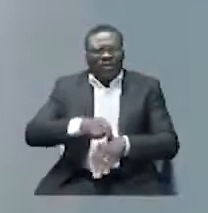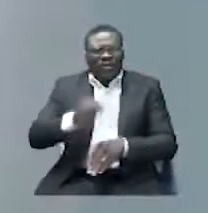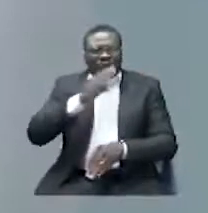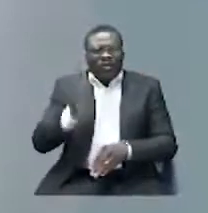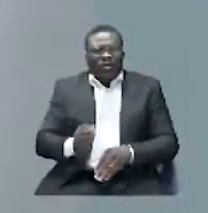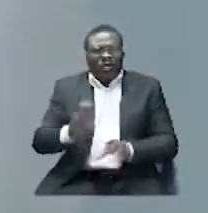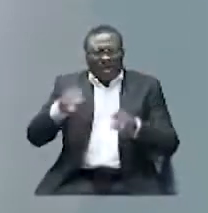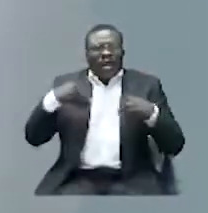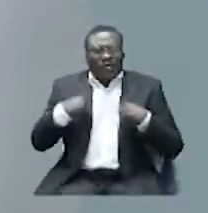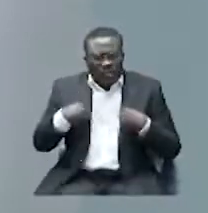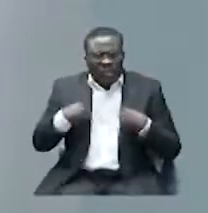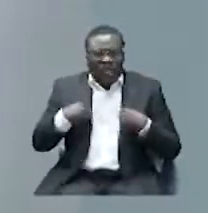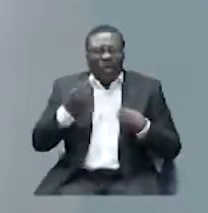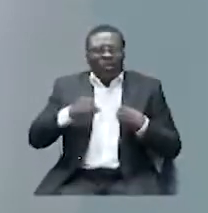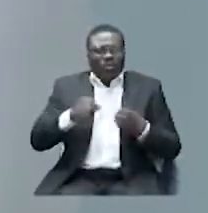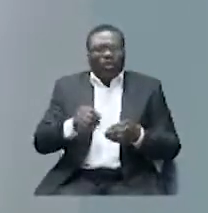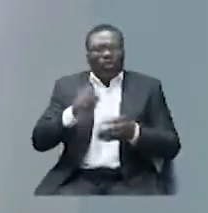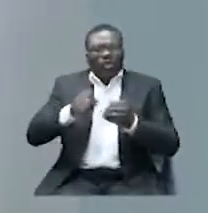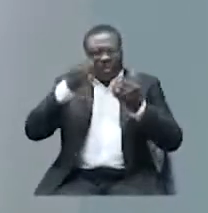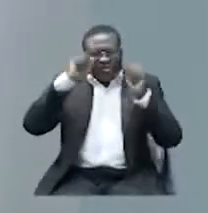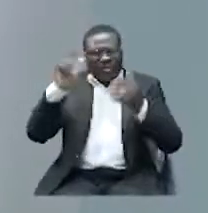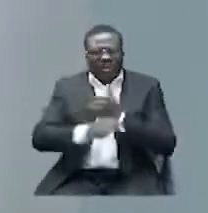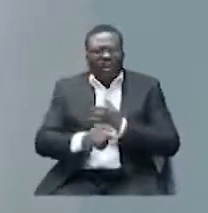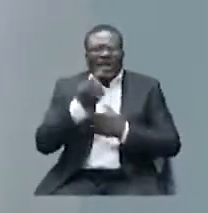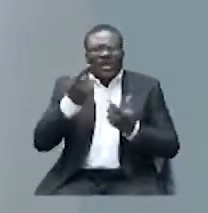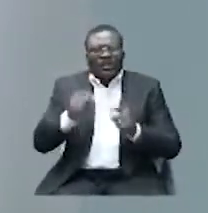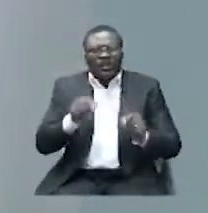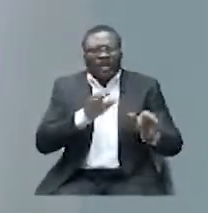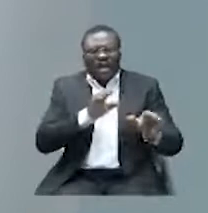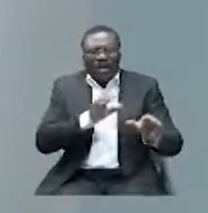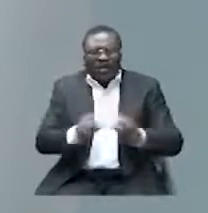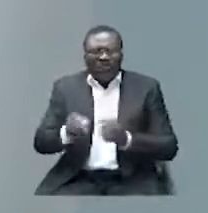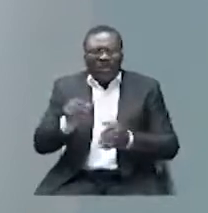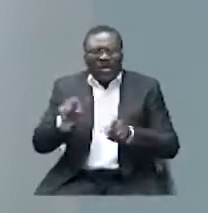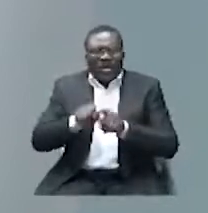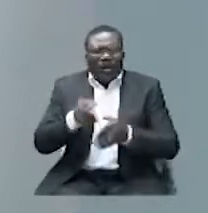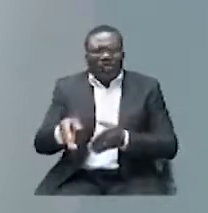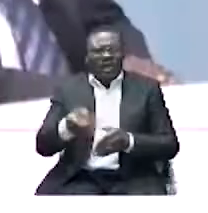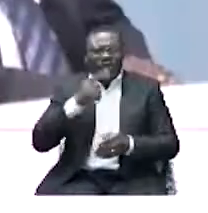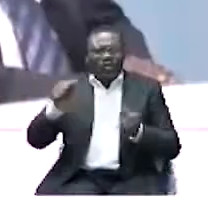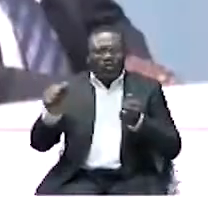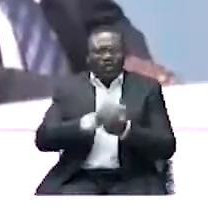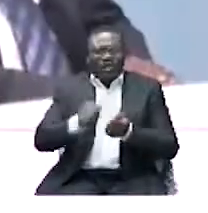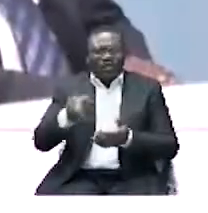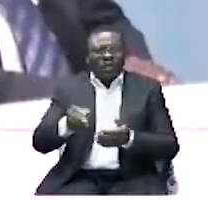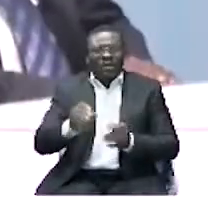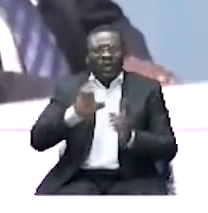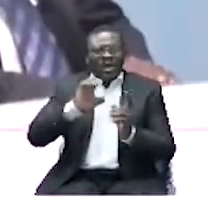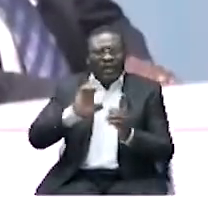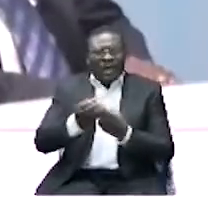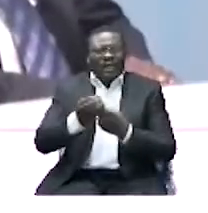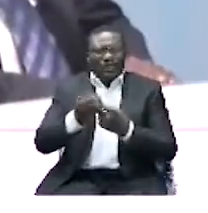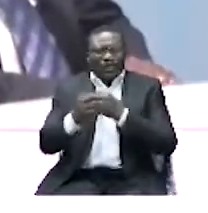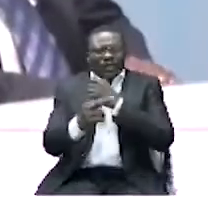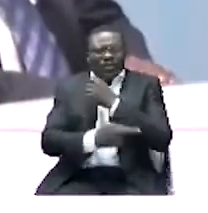a opté pour un régime présidentiel. Est-ce qu'en procédant de la sorte, vous ne déstructurez pas le type de régime